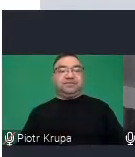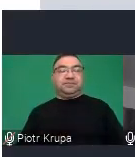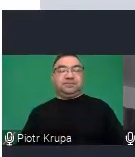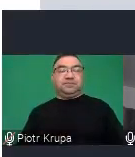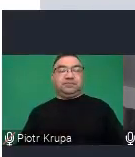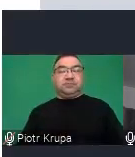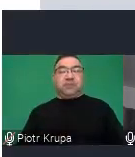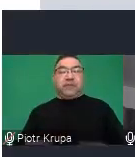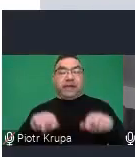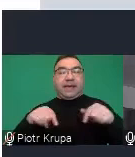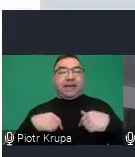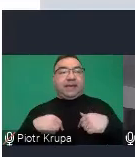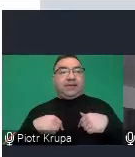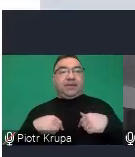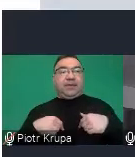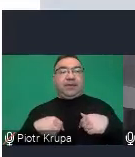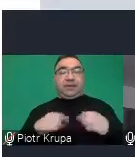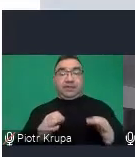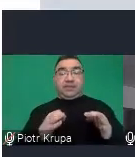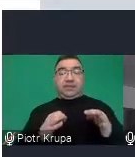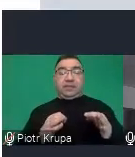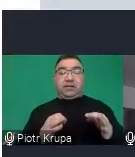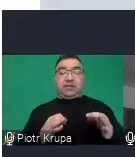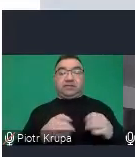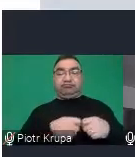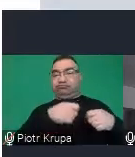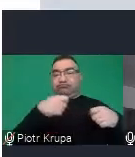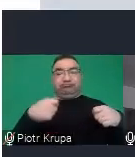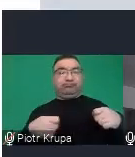Dlaczego obecnie do tej pory nie